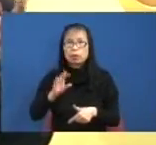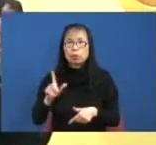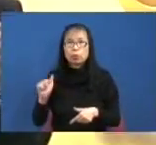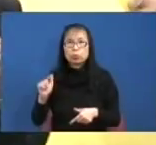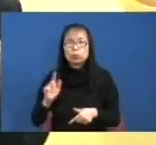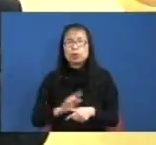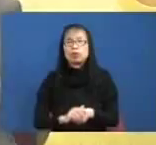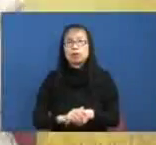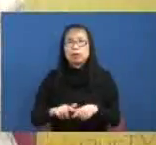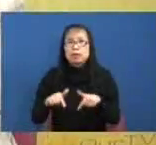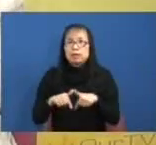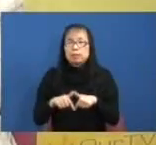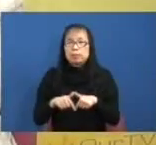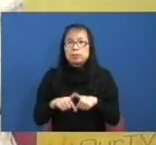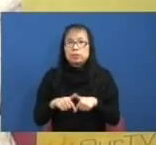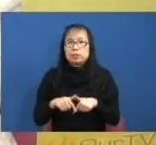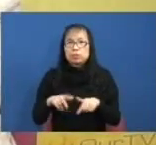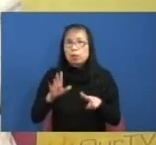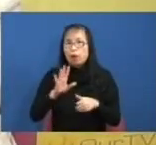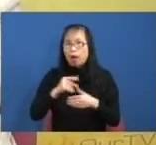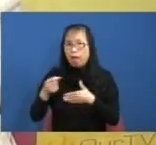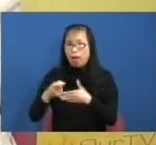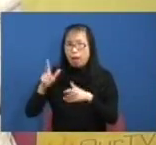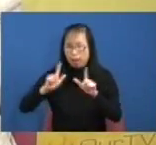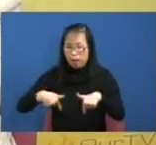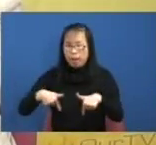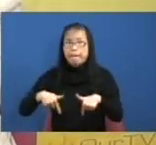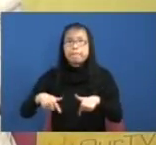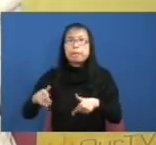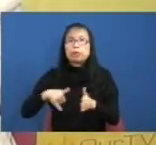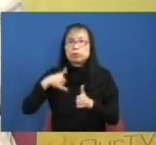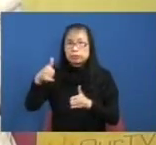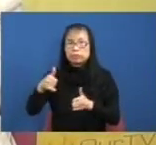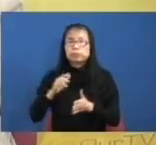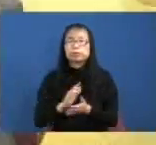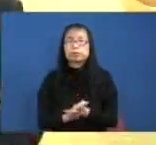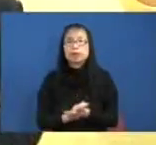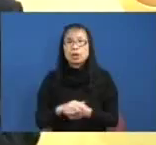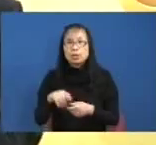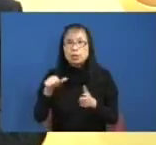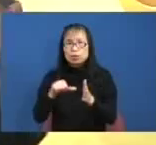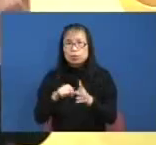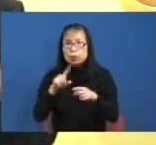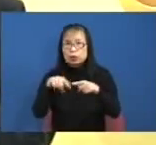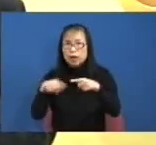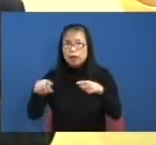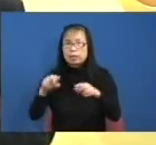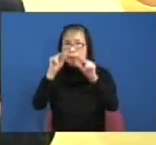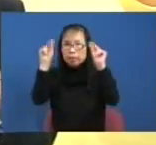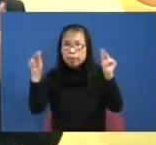心理上咧， 大阪嗰邊 啊，再南啲嘅咁樣嚇，咁出口咁。咁但係咧，最大問題咧嚟到香